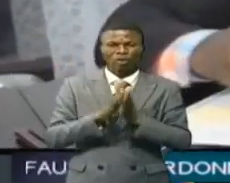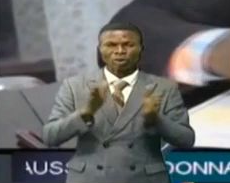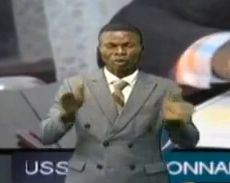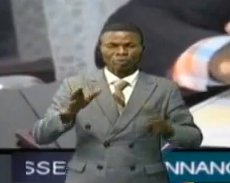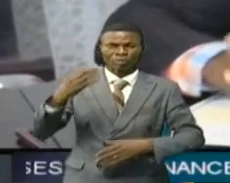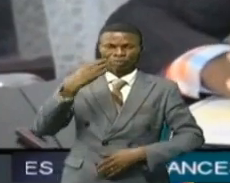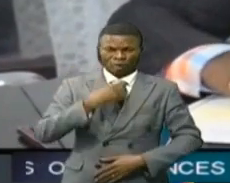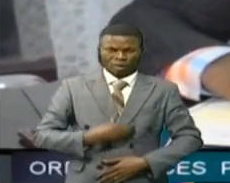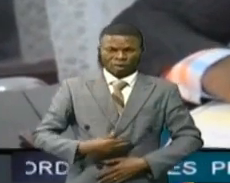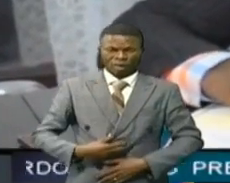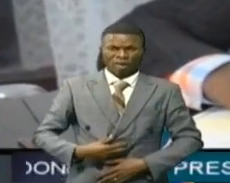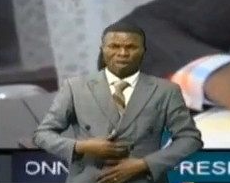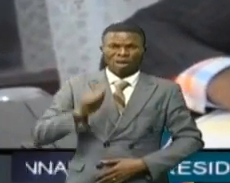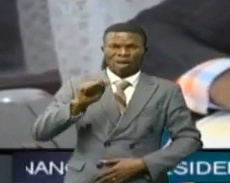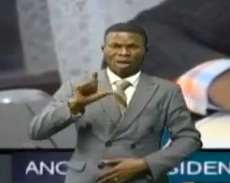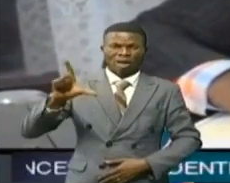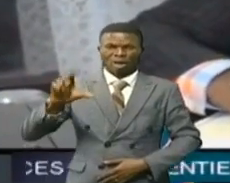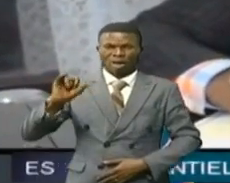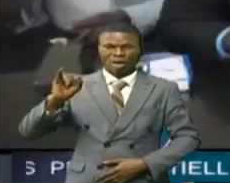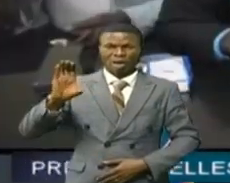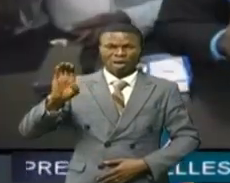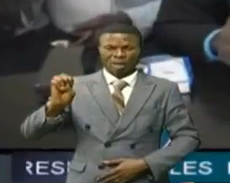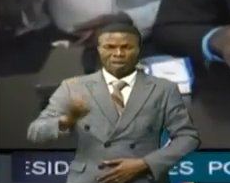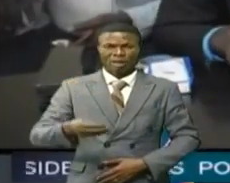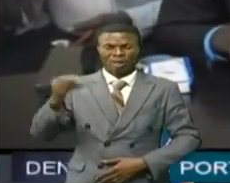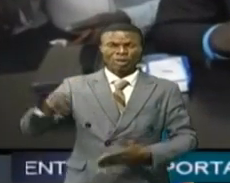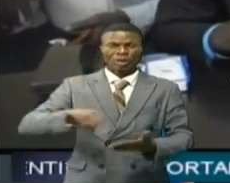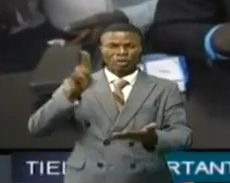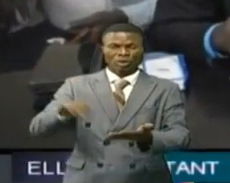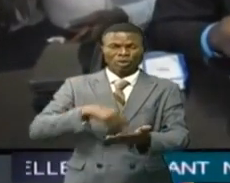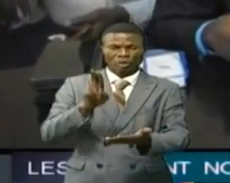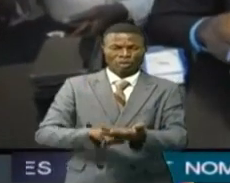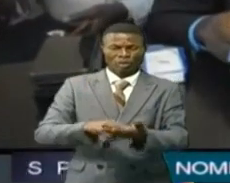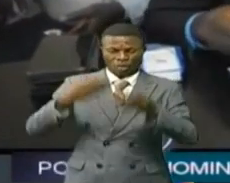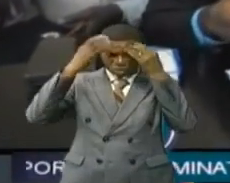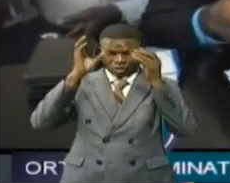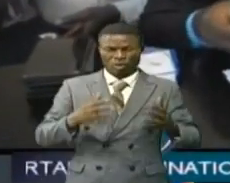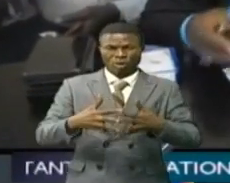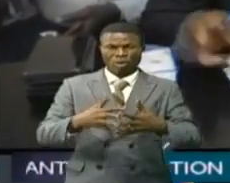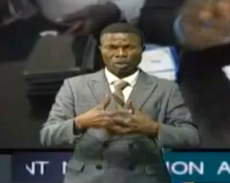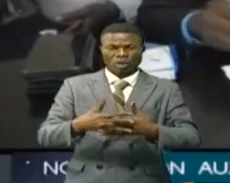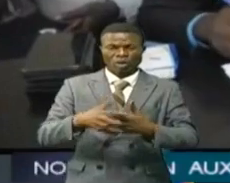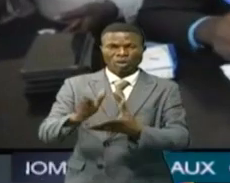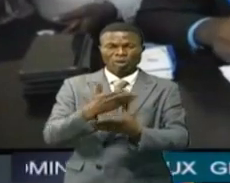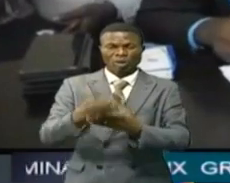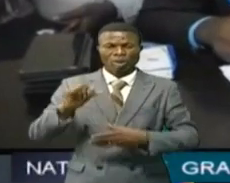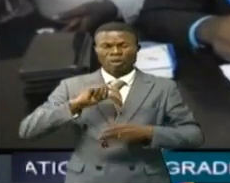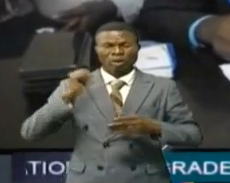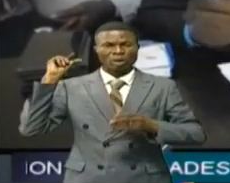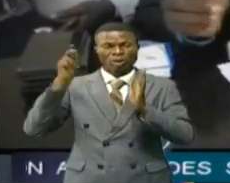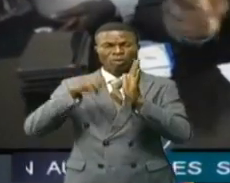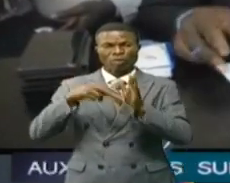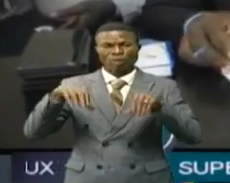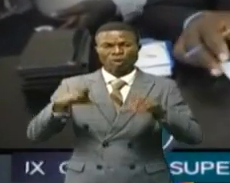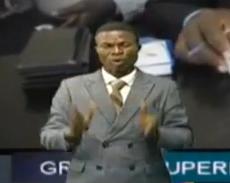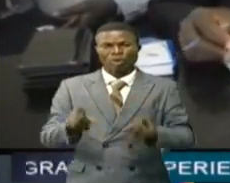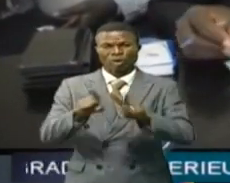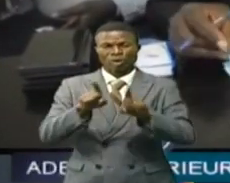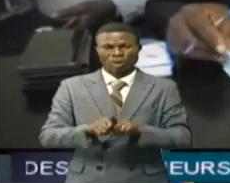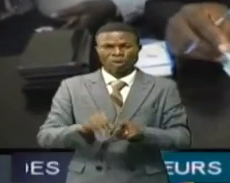Maître Alice Mirimon, vient d'accorder la signature des conventions de partenariat entre le gouvernement congolais et